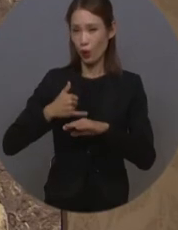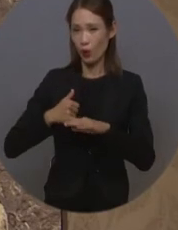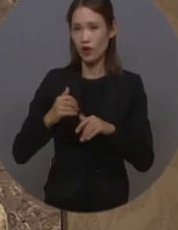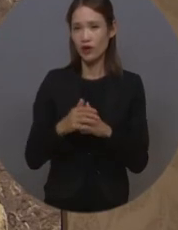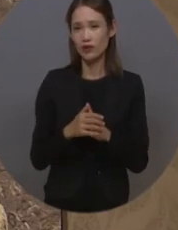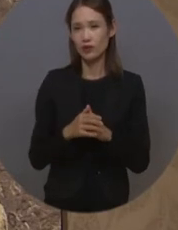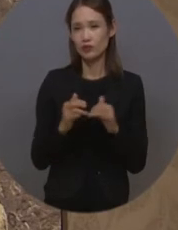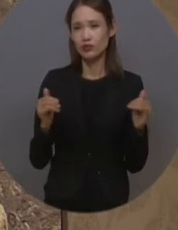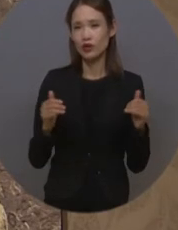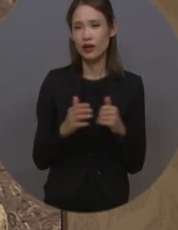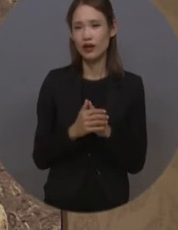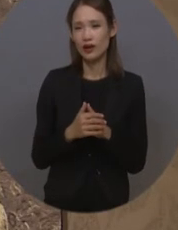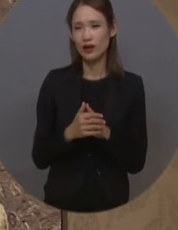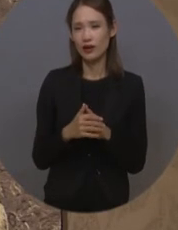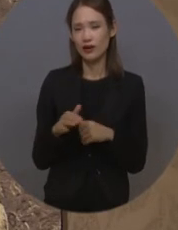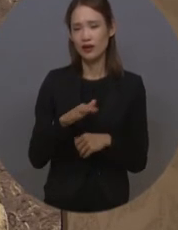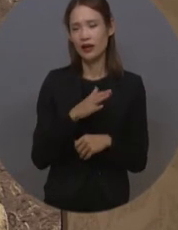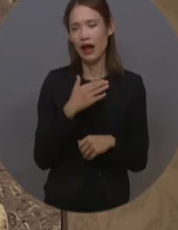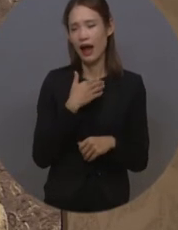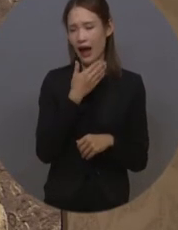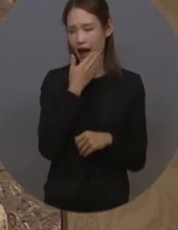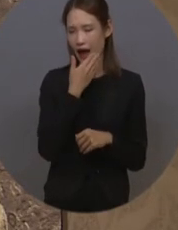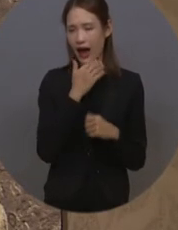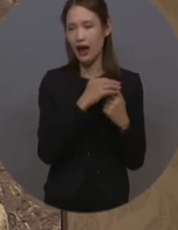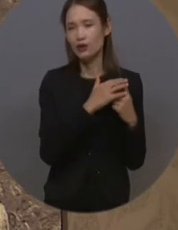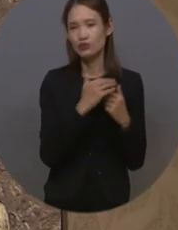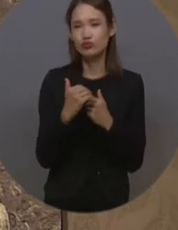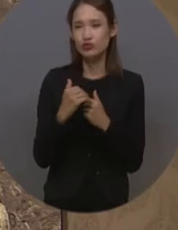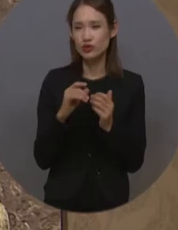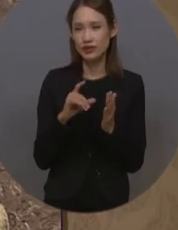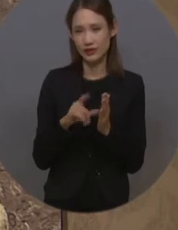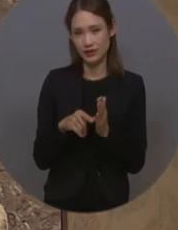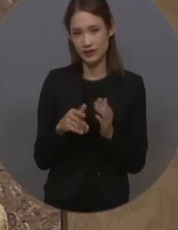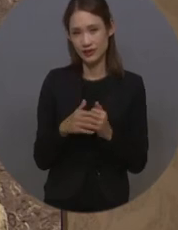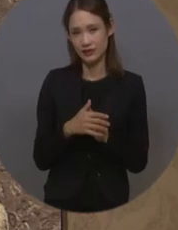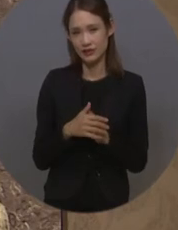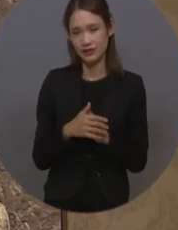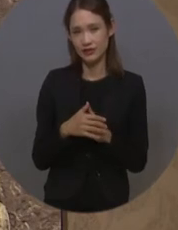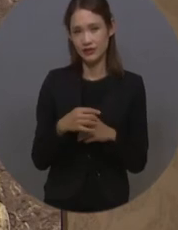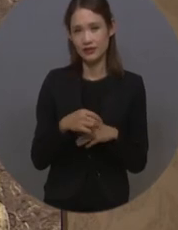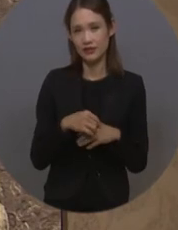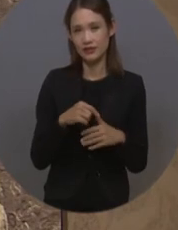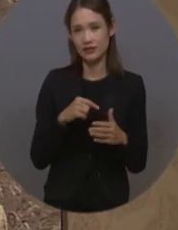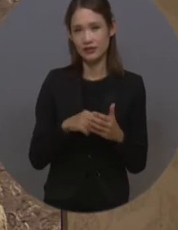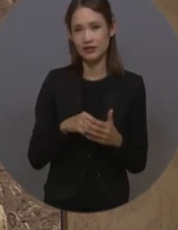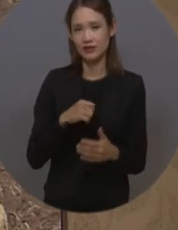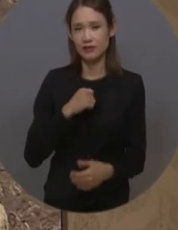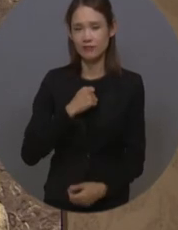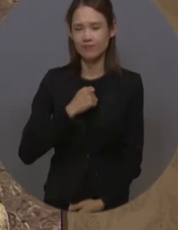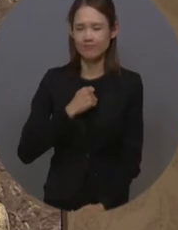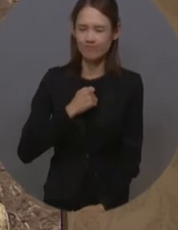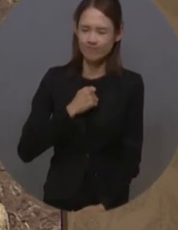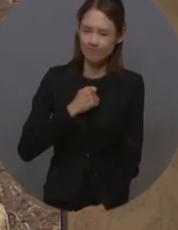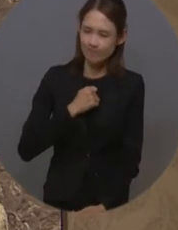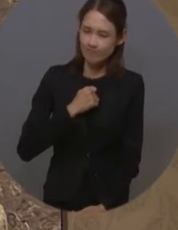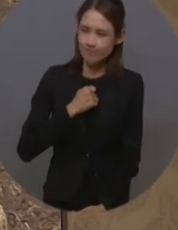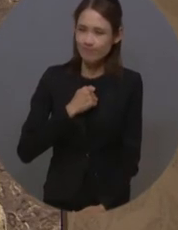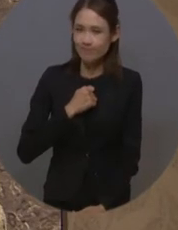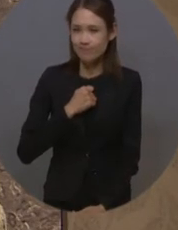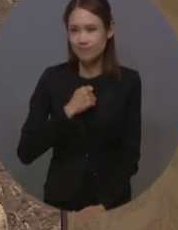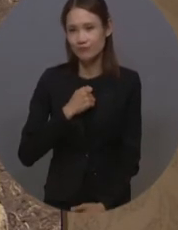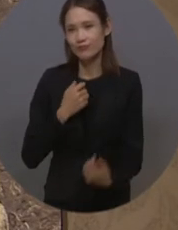계신 분들이 우리를 아끼셔서 이렇게 부를 때 저희는 가슴이 뭉클할 때가 참 많습니다.